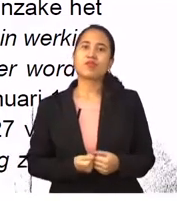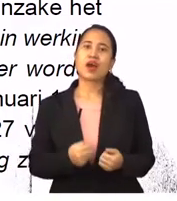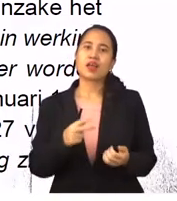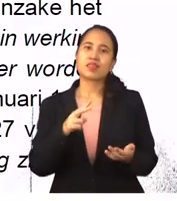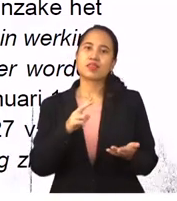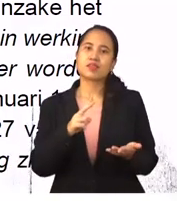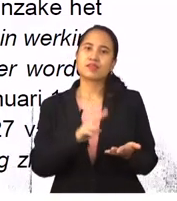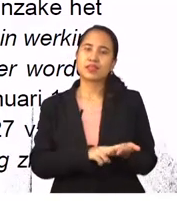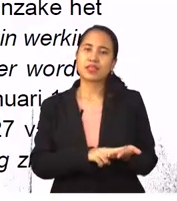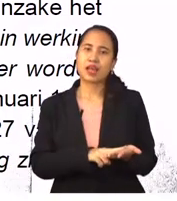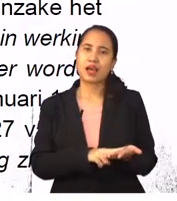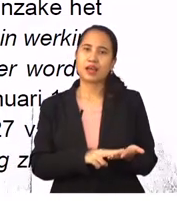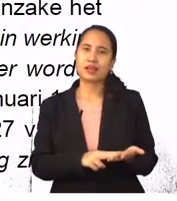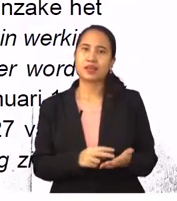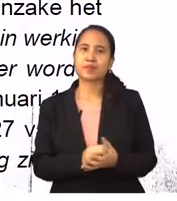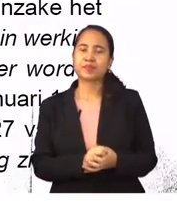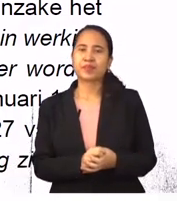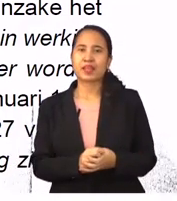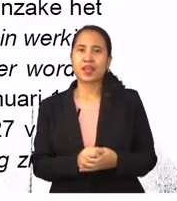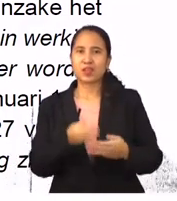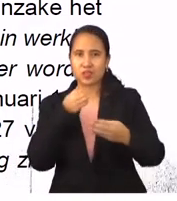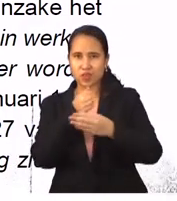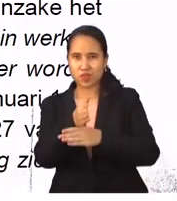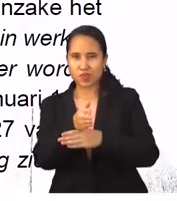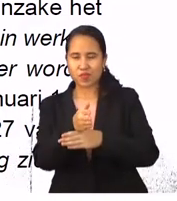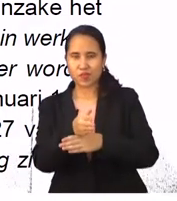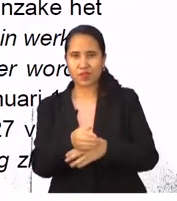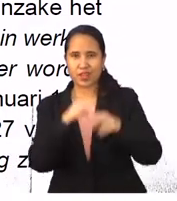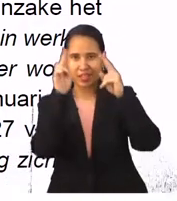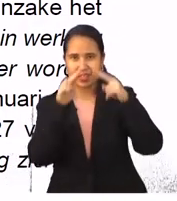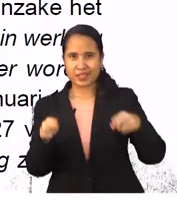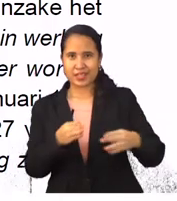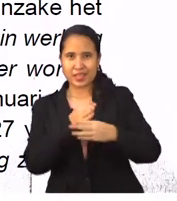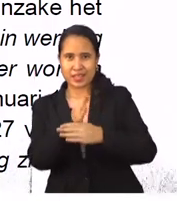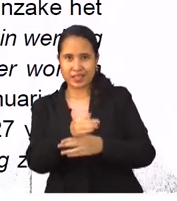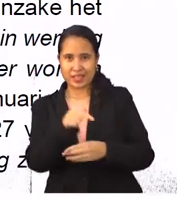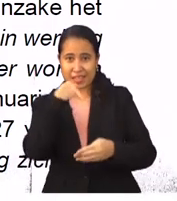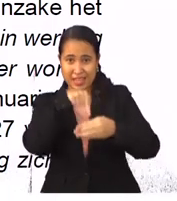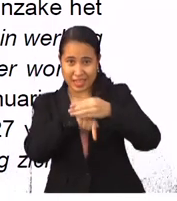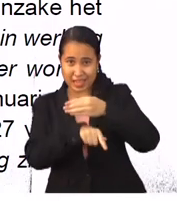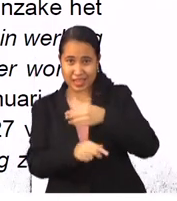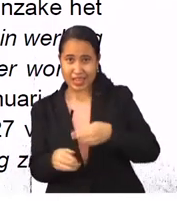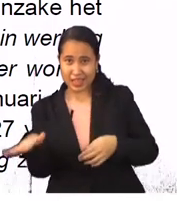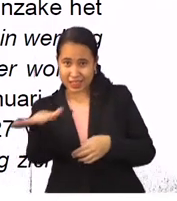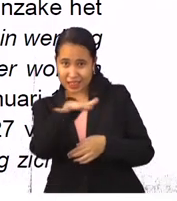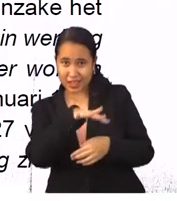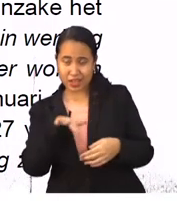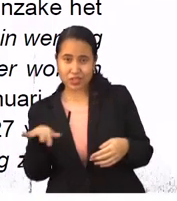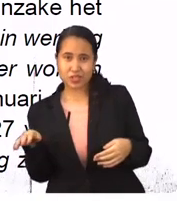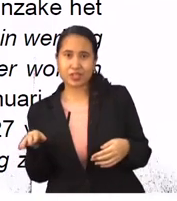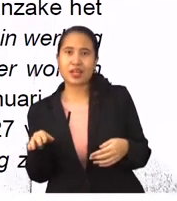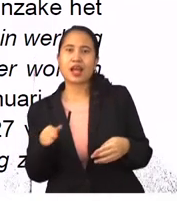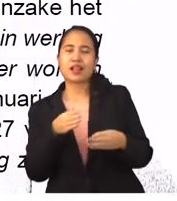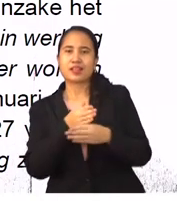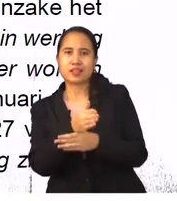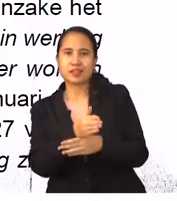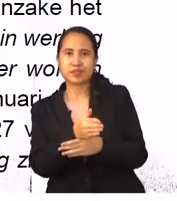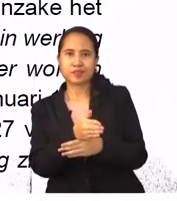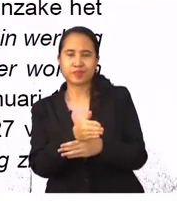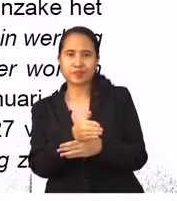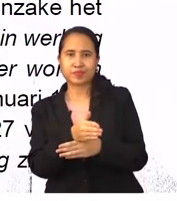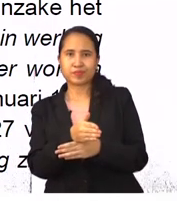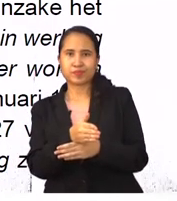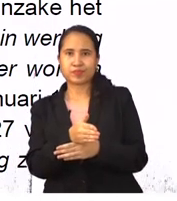de doorwerking van het internationaal recht in het nationaal recht, ter zake die ieder verbindende